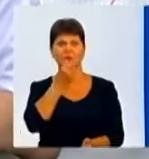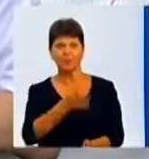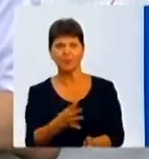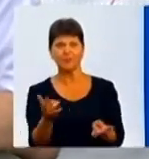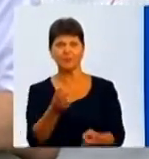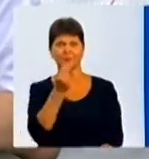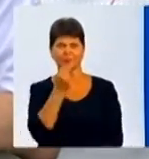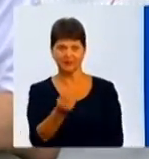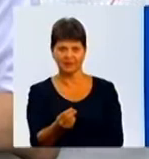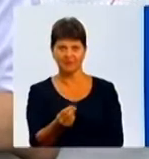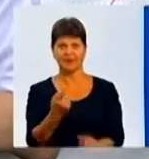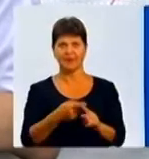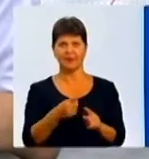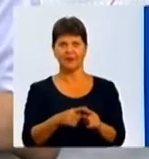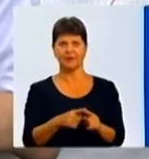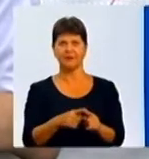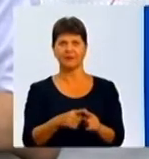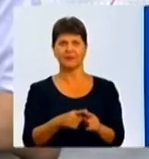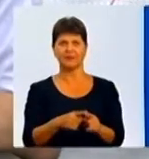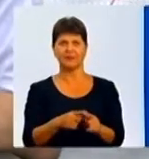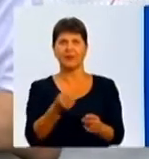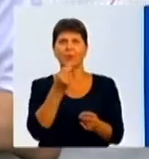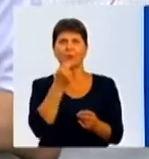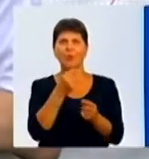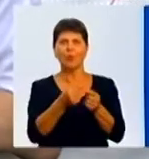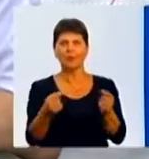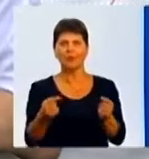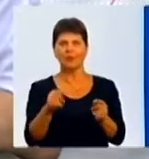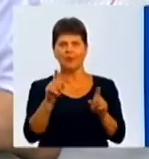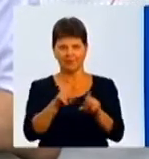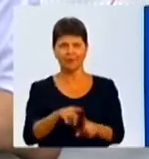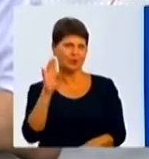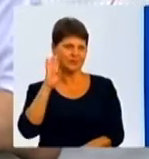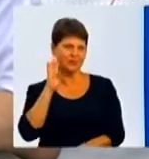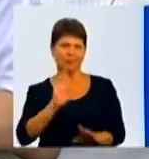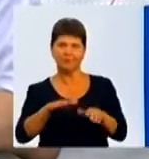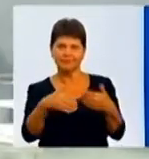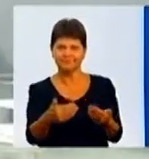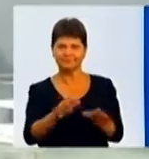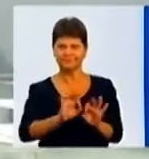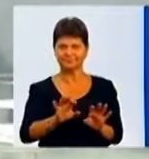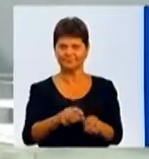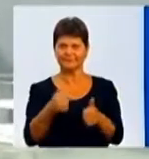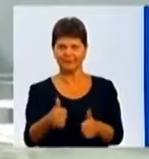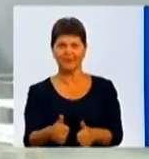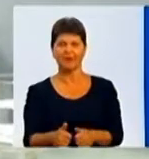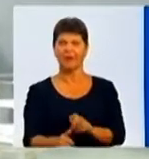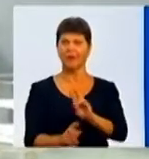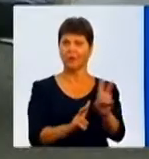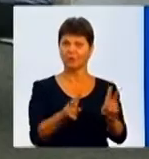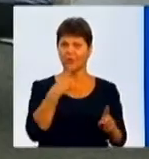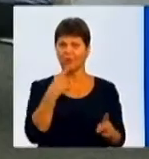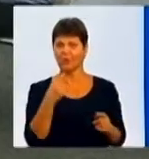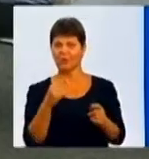тільки це до грибів відноситься, це до будь-якого продукту, навіть до того самого сала, яке теж є незамінним. Хтось каже, що воно дуже корисне, а хтось каже, що